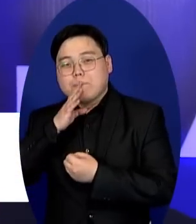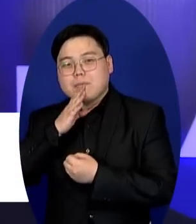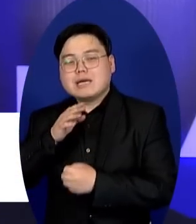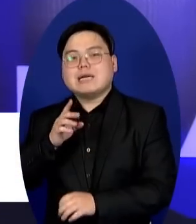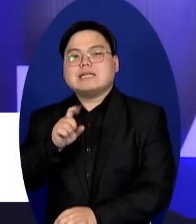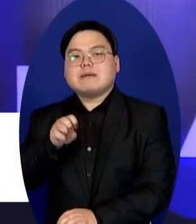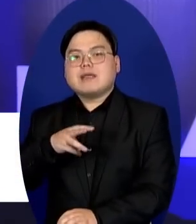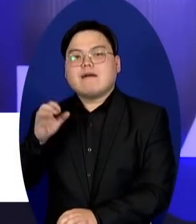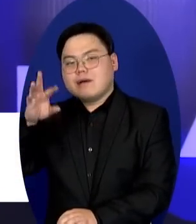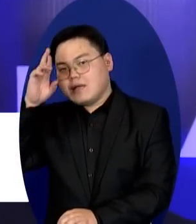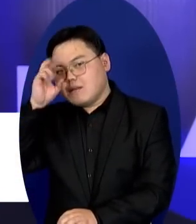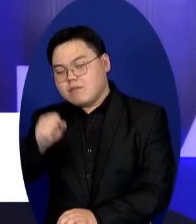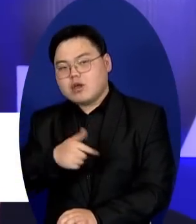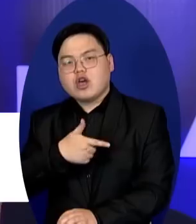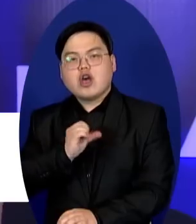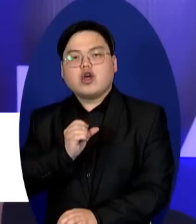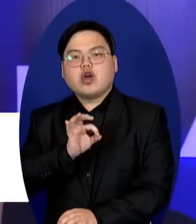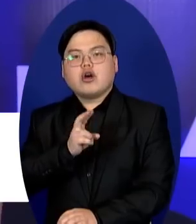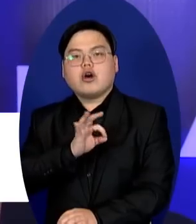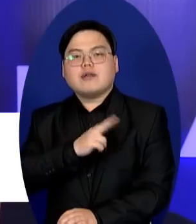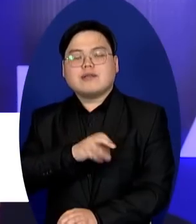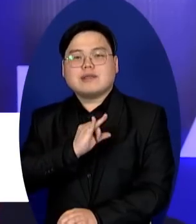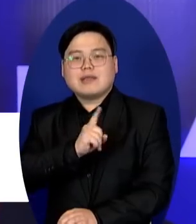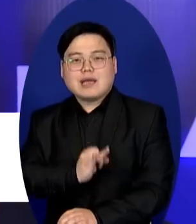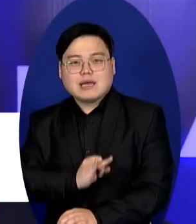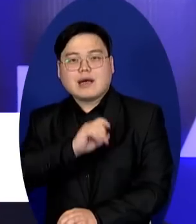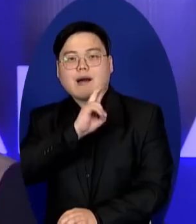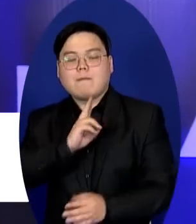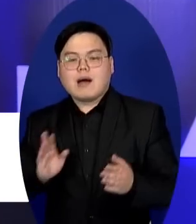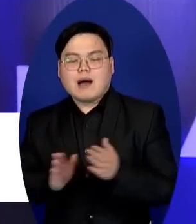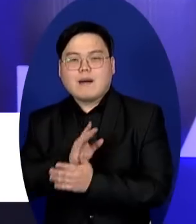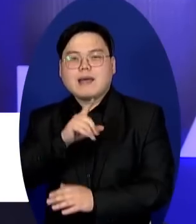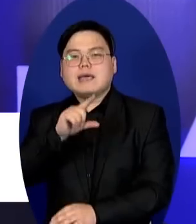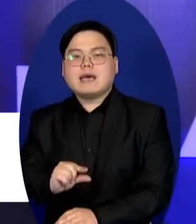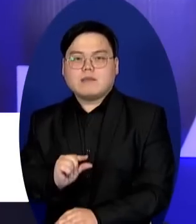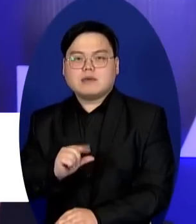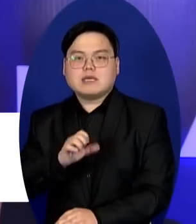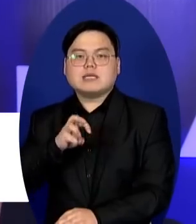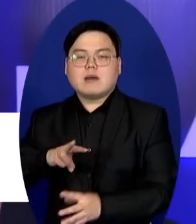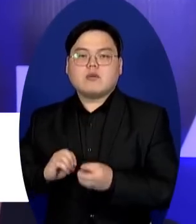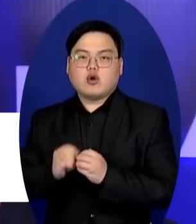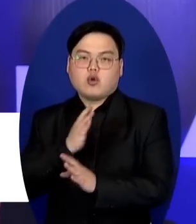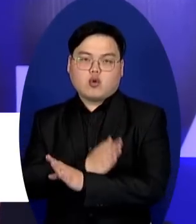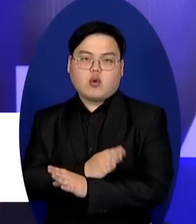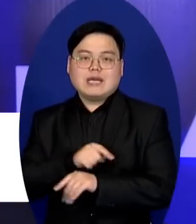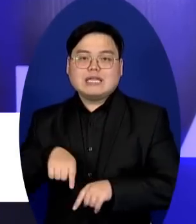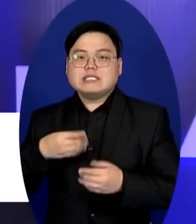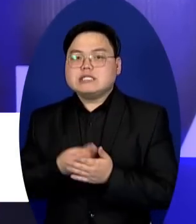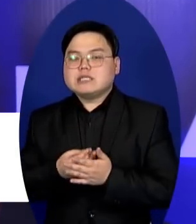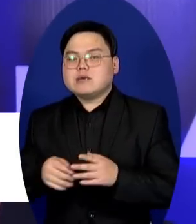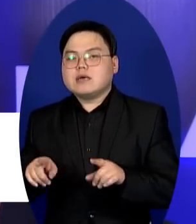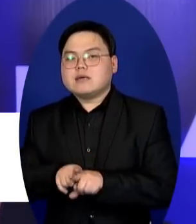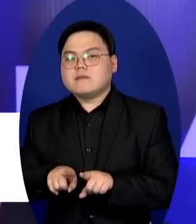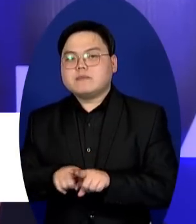нь геодис дээр хийсэн компанитай хамтраад маш бага үнээр нэгсэнтэй тухайн системийг нэвтрүүлсэн байгаа. Яг энэ жишээг одоод нэгсэнтэй